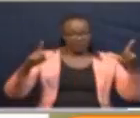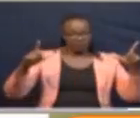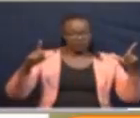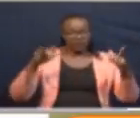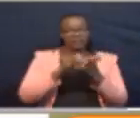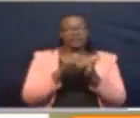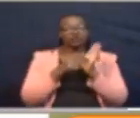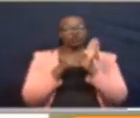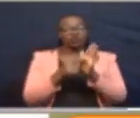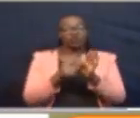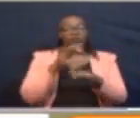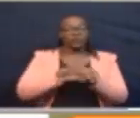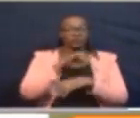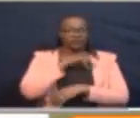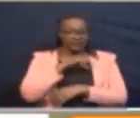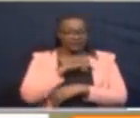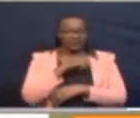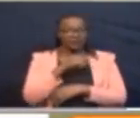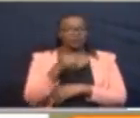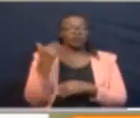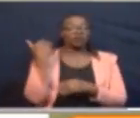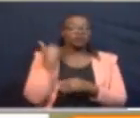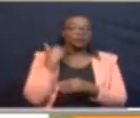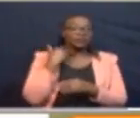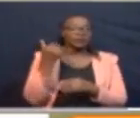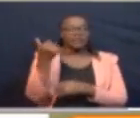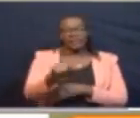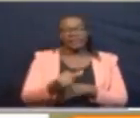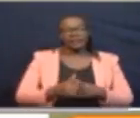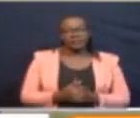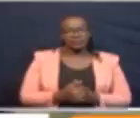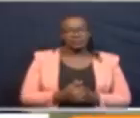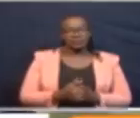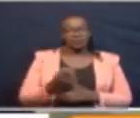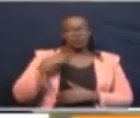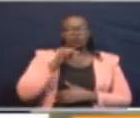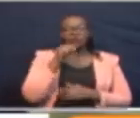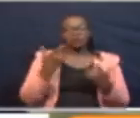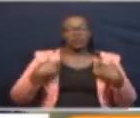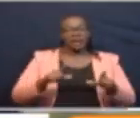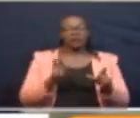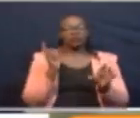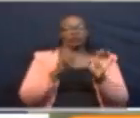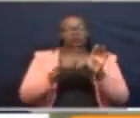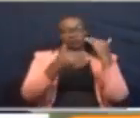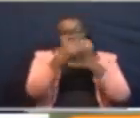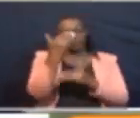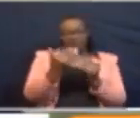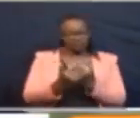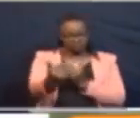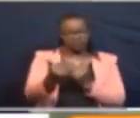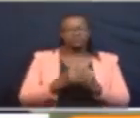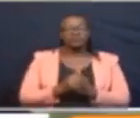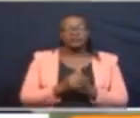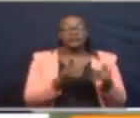indicates that they were found guilty of criminal offenses. We will not allow them into our universities going forward. We